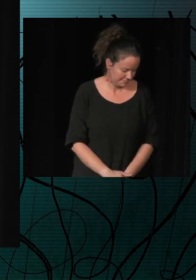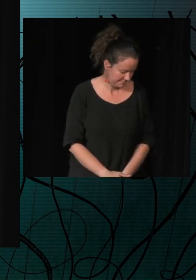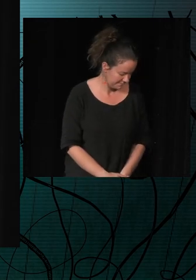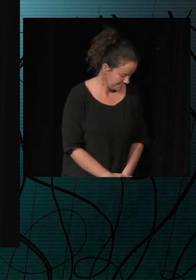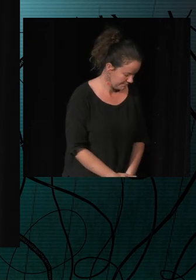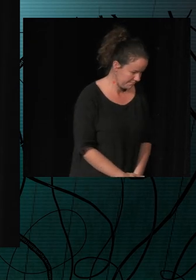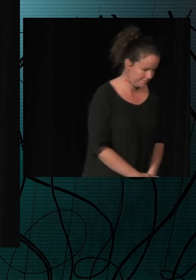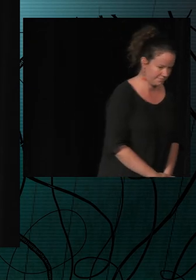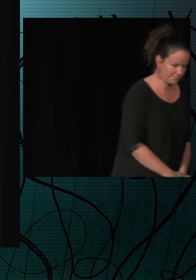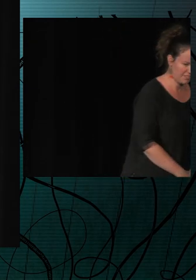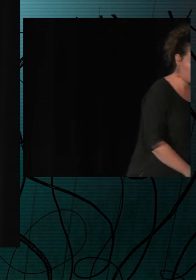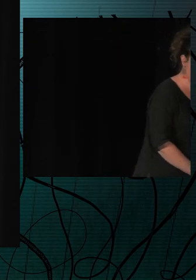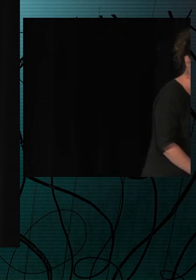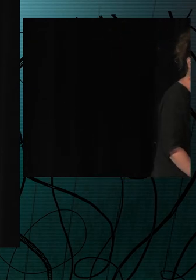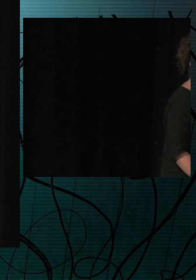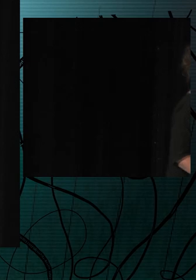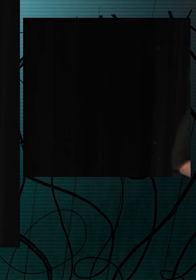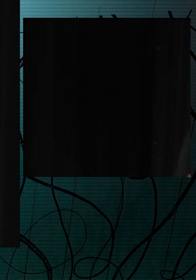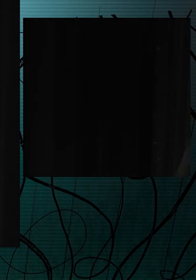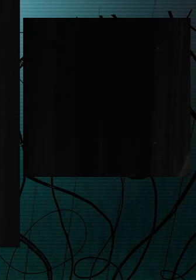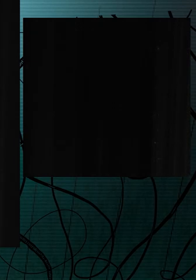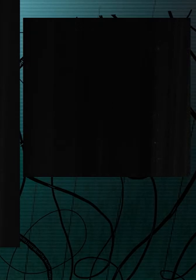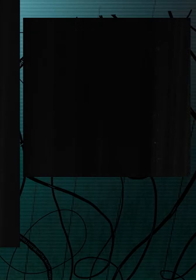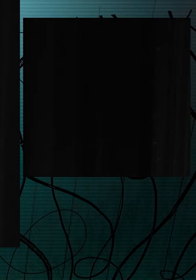plaît de France Culture non